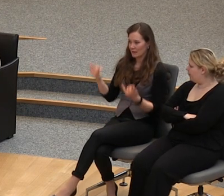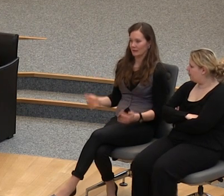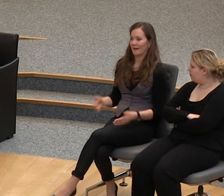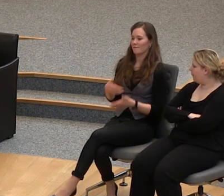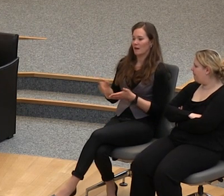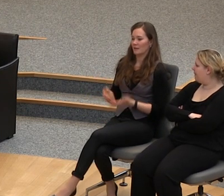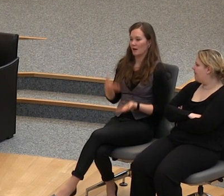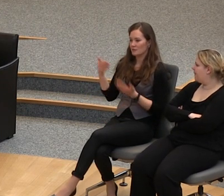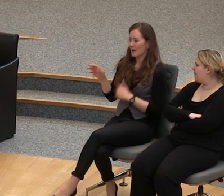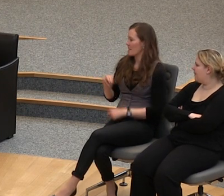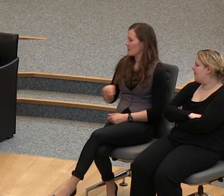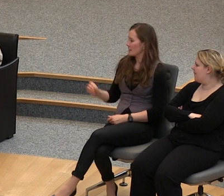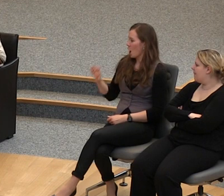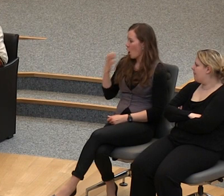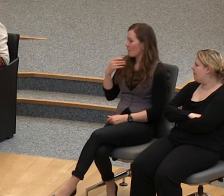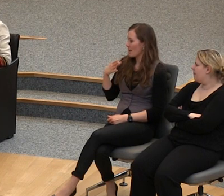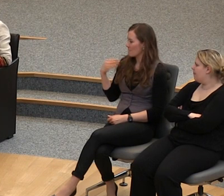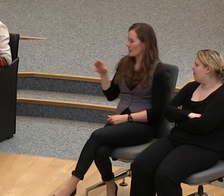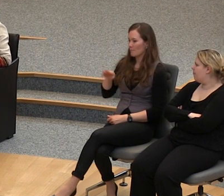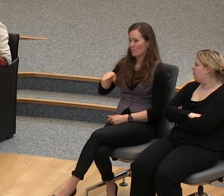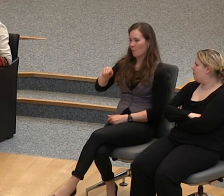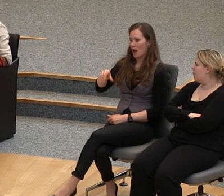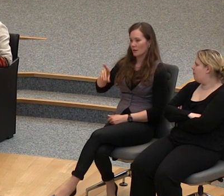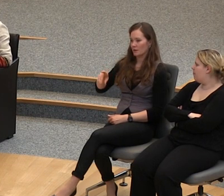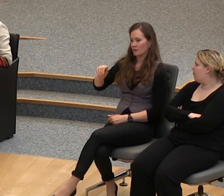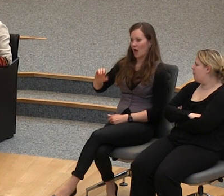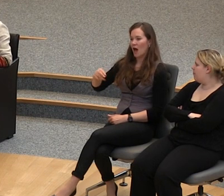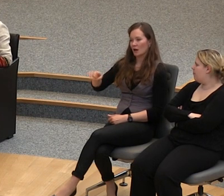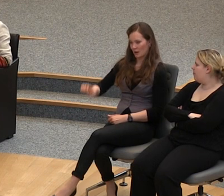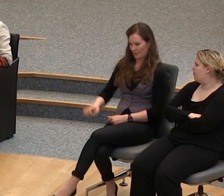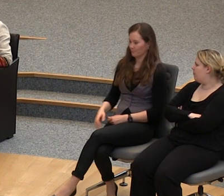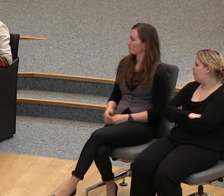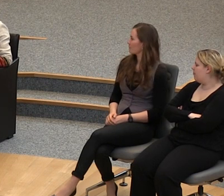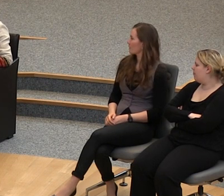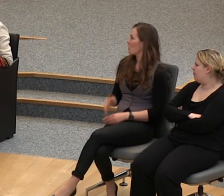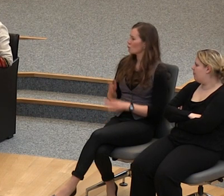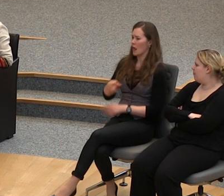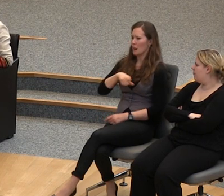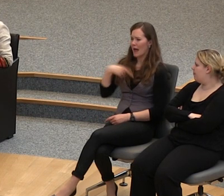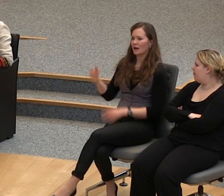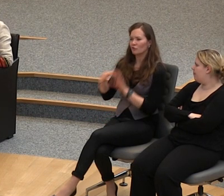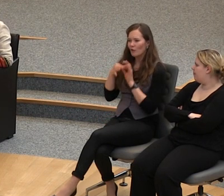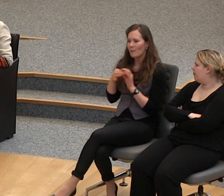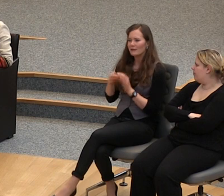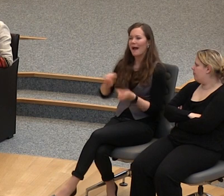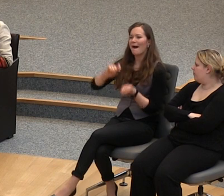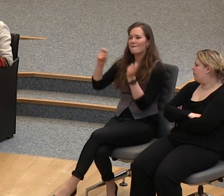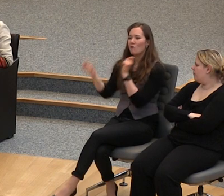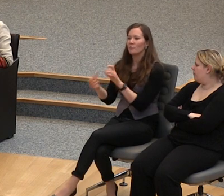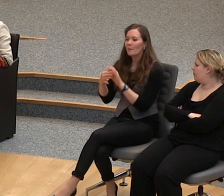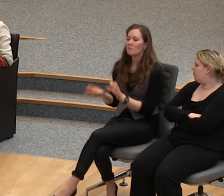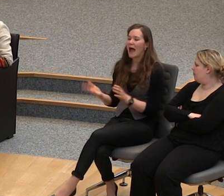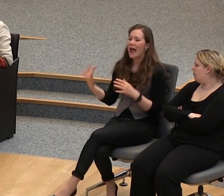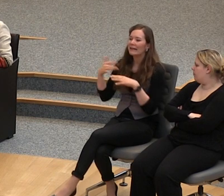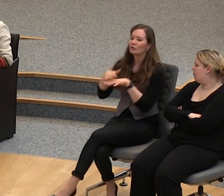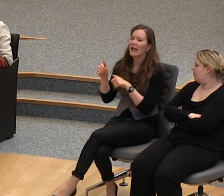weiter. Martina Hoffmann-Badasch, seit einiger Zeit wird über die Reform der Eingliederungshilfe diskutiert. Da gibt es viele Ideen,